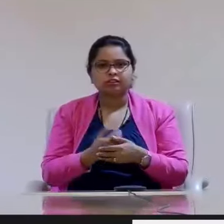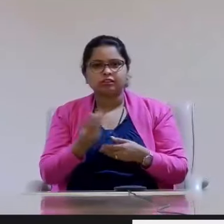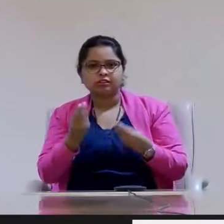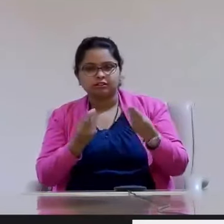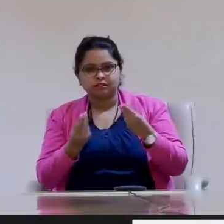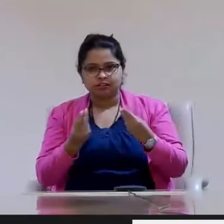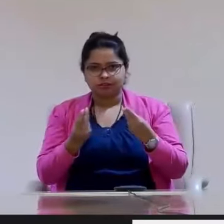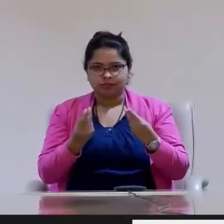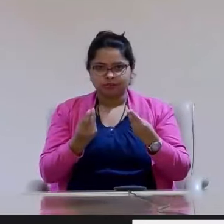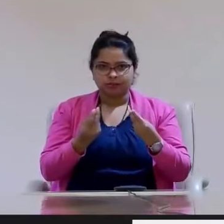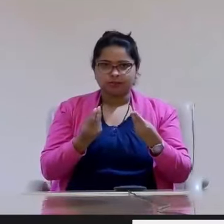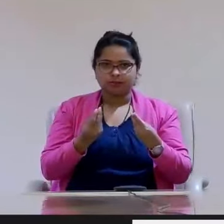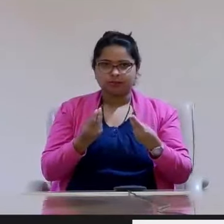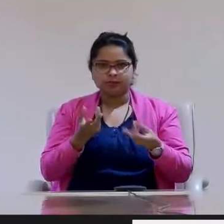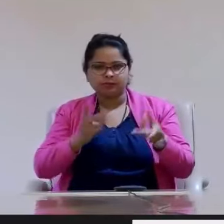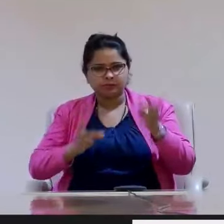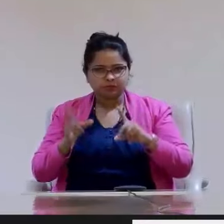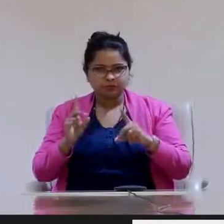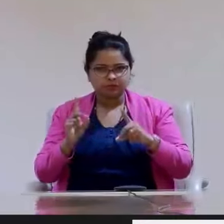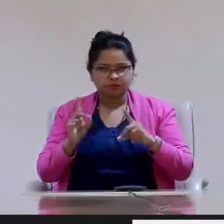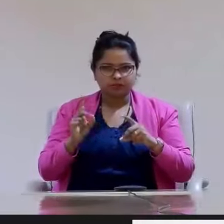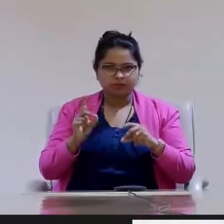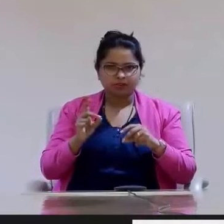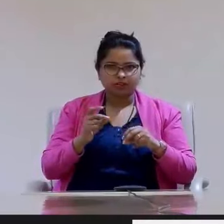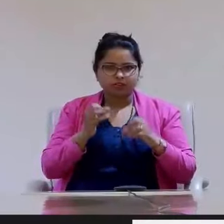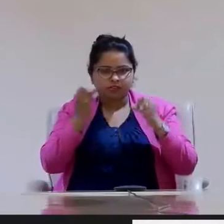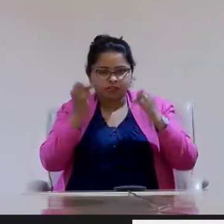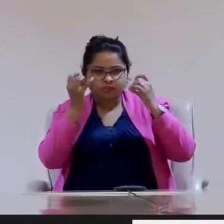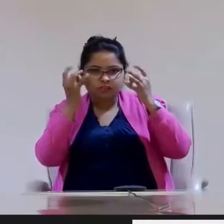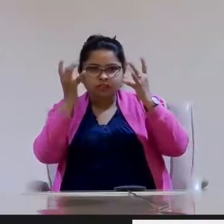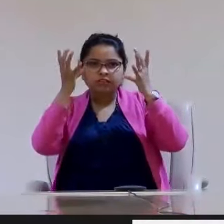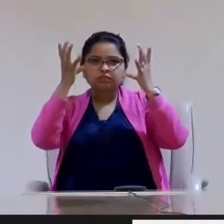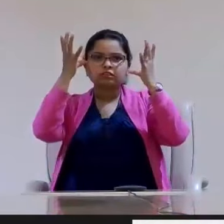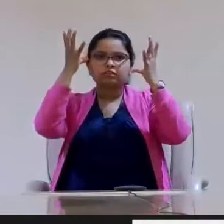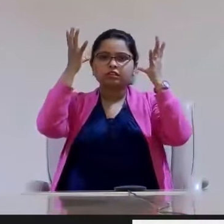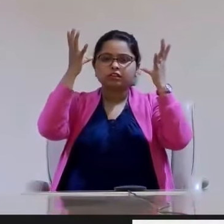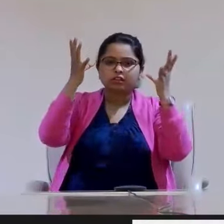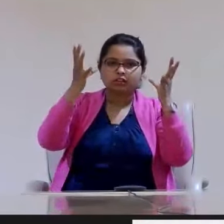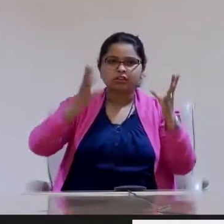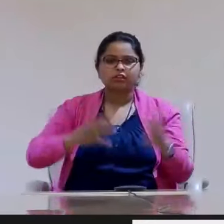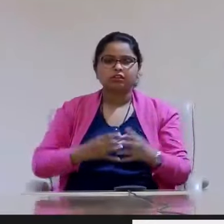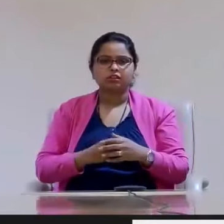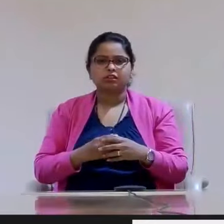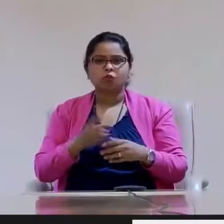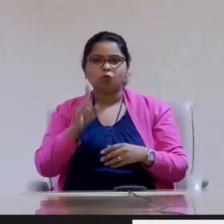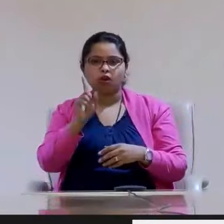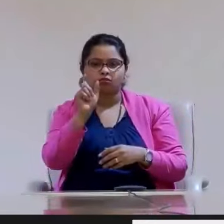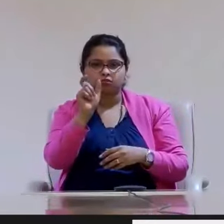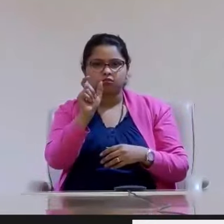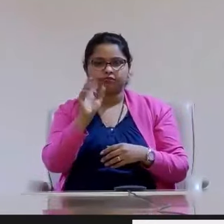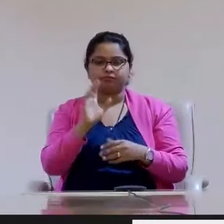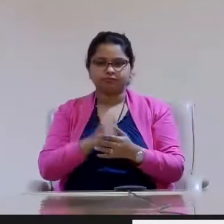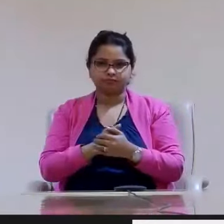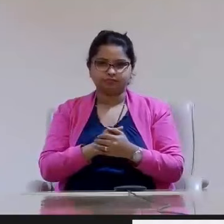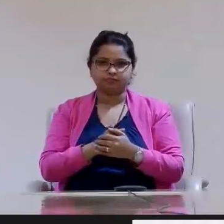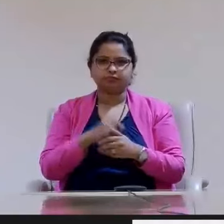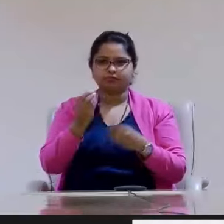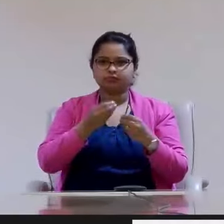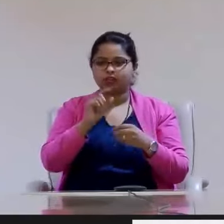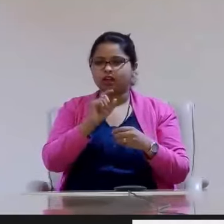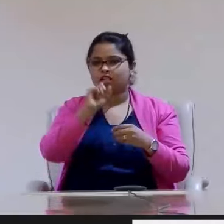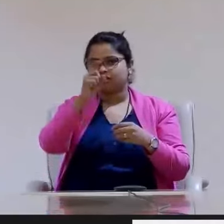बार मतलब कि कुछ एकदम ऐसे लग रहा है जैसे कि गुस्सा आ रहा है, एनी ऑफ दोज. सो वन थिंग, और समबडी हैड आल्सो आस्क्ड